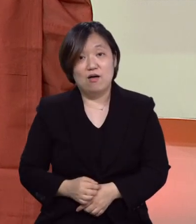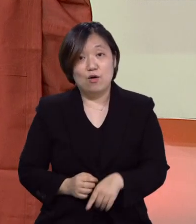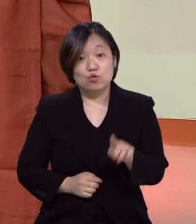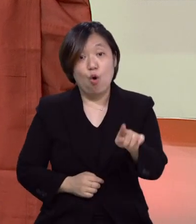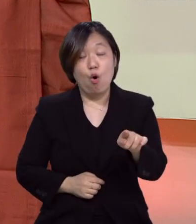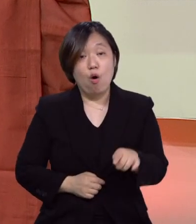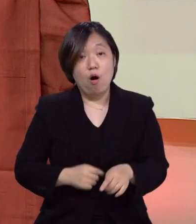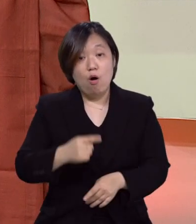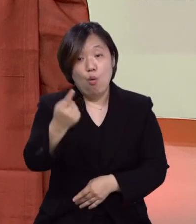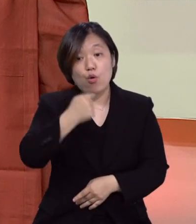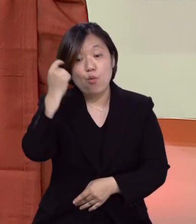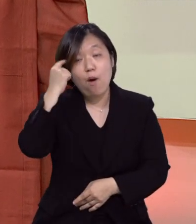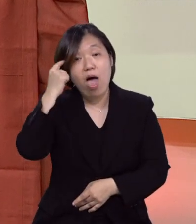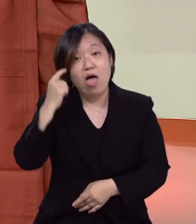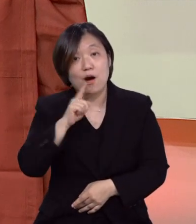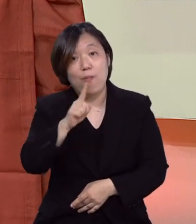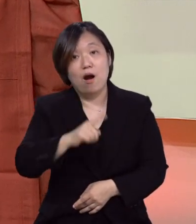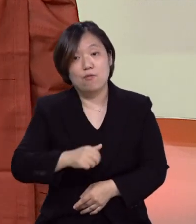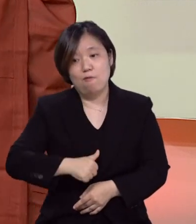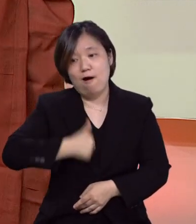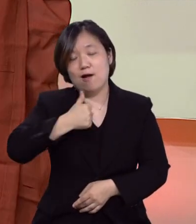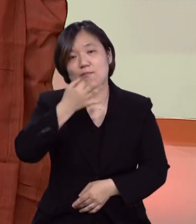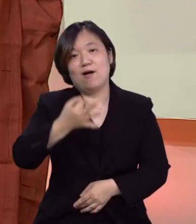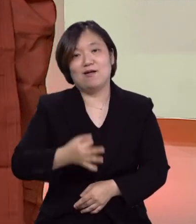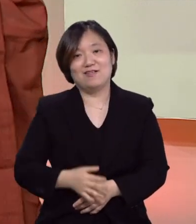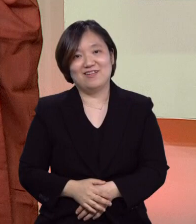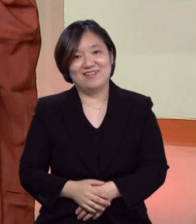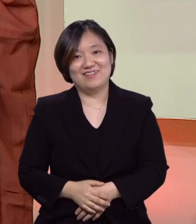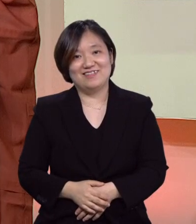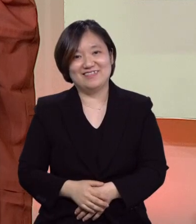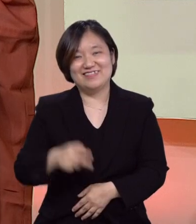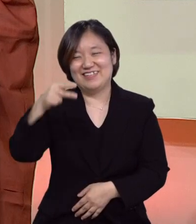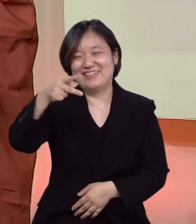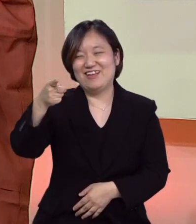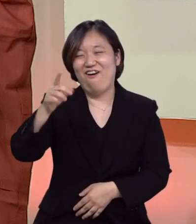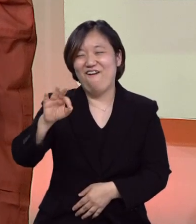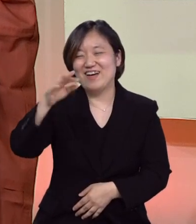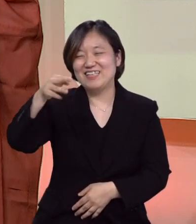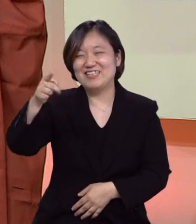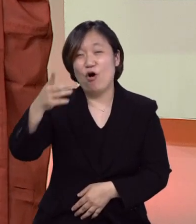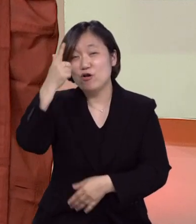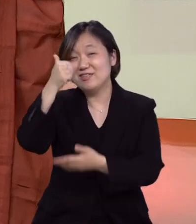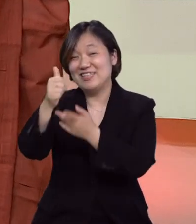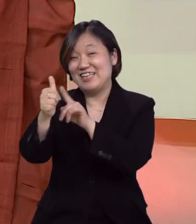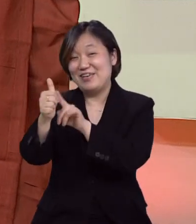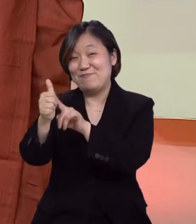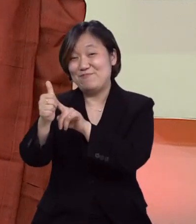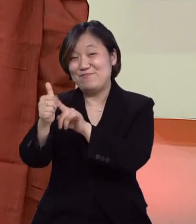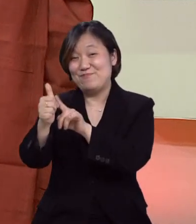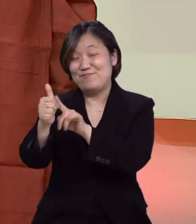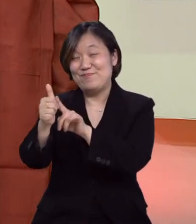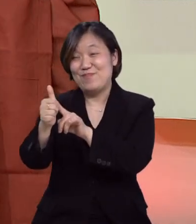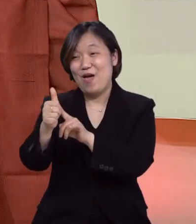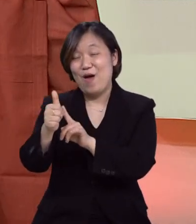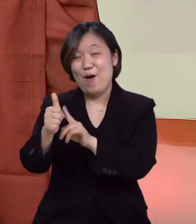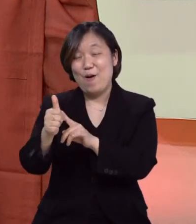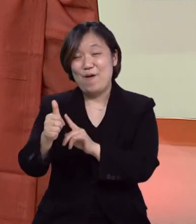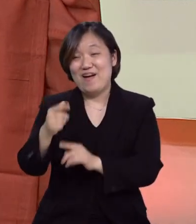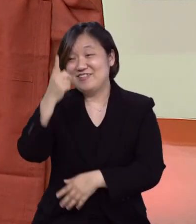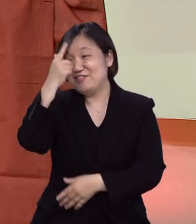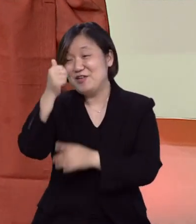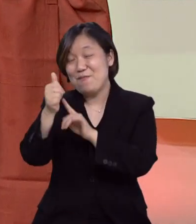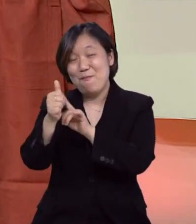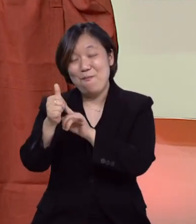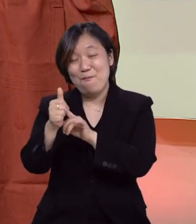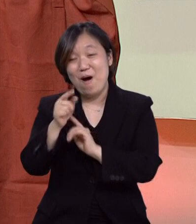왜 왔나 하면서 원래 승차했으면 되게 성격이 괄괄하셨대요 여러분 우리 뭐 스님 하면 뭔가